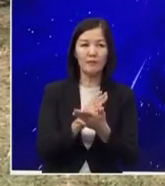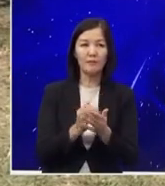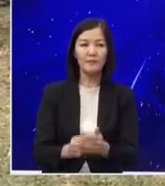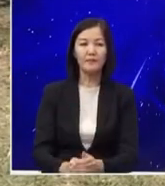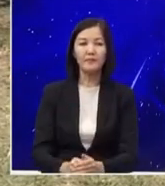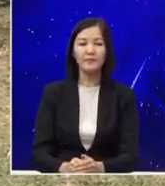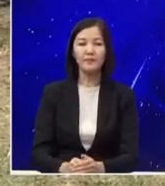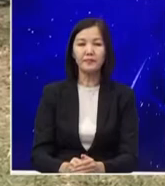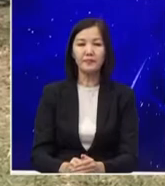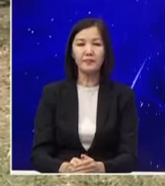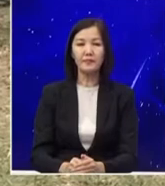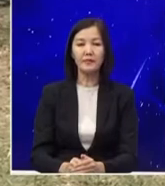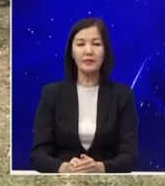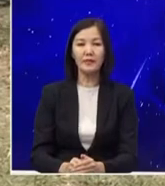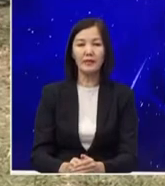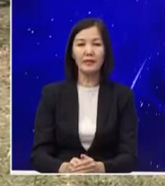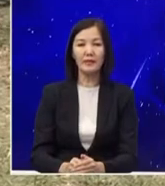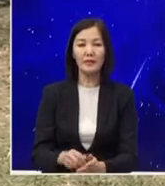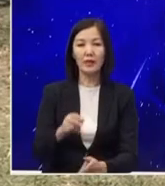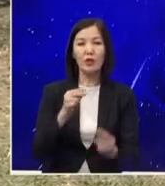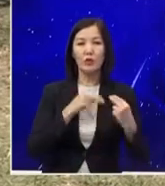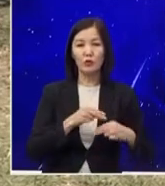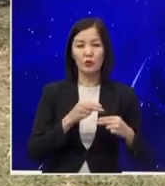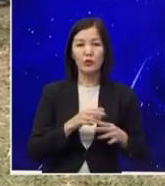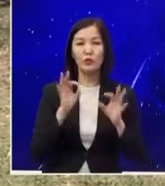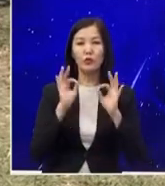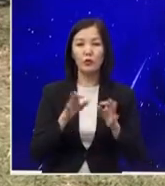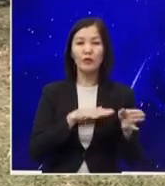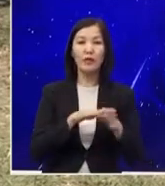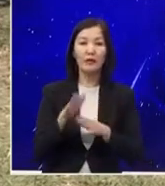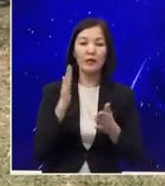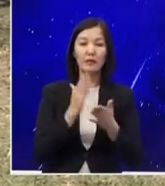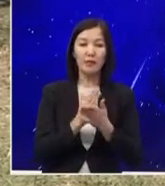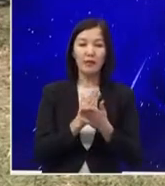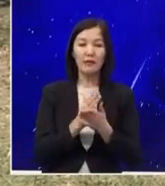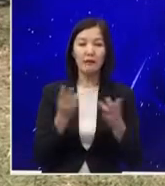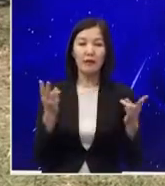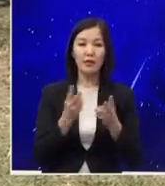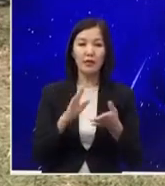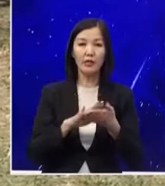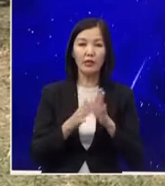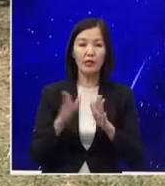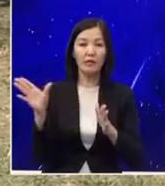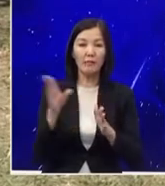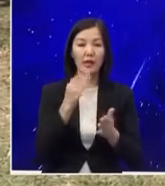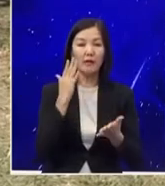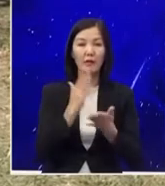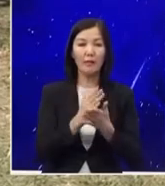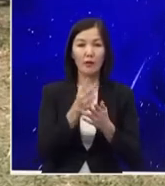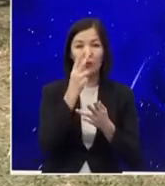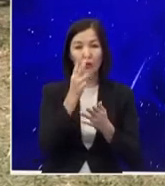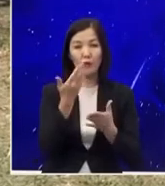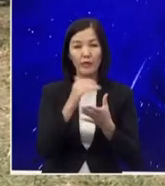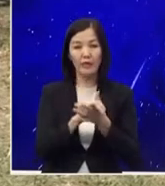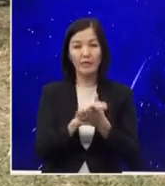всегда есть. И... Айтарымыз жоқ. Мұнда жұмыстар тиісінше атқарылып жатыр. Және қажетті жағдайдың бәрі жасалған. Көзімізбен